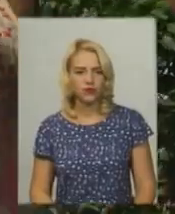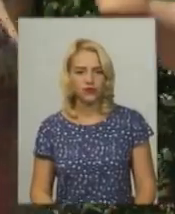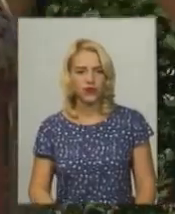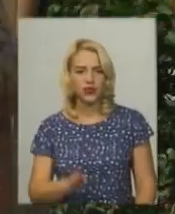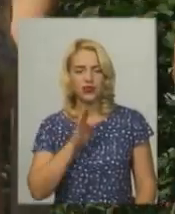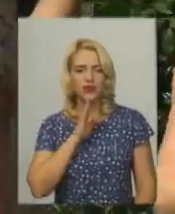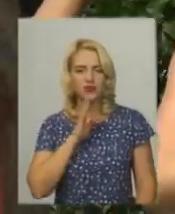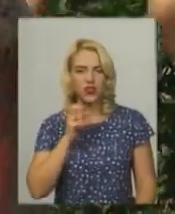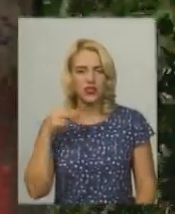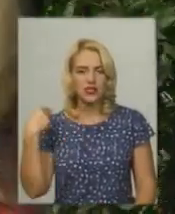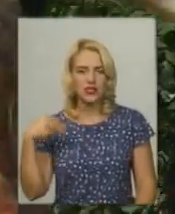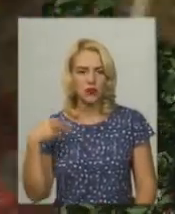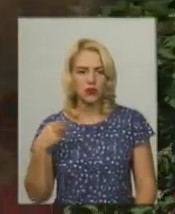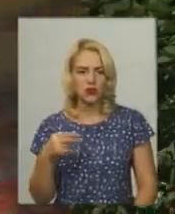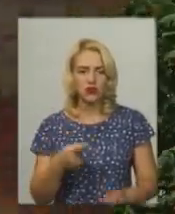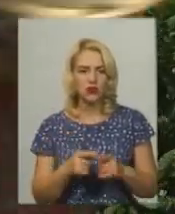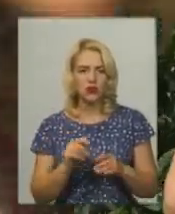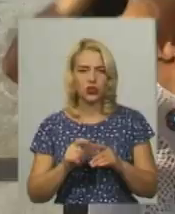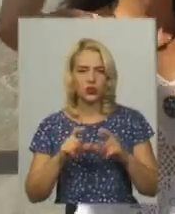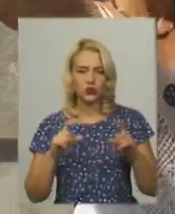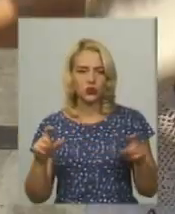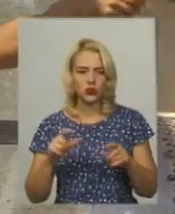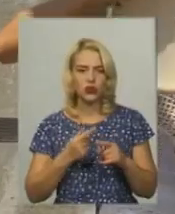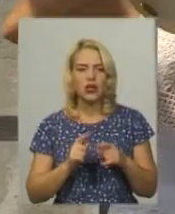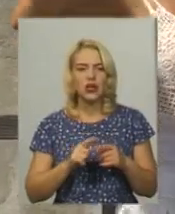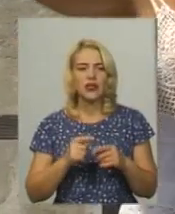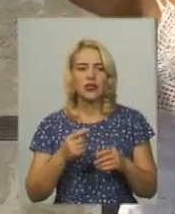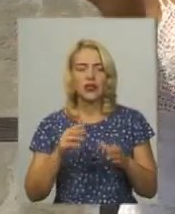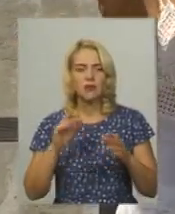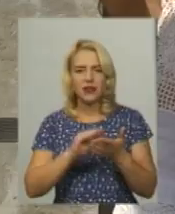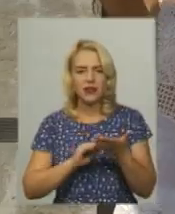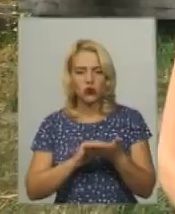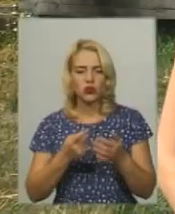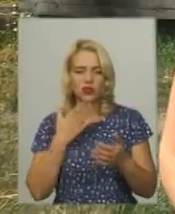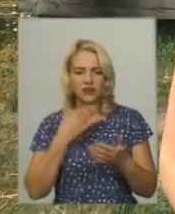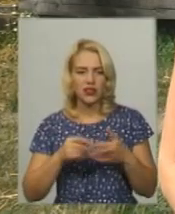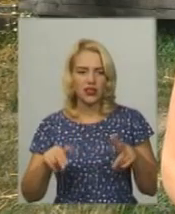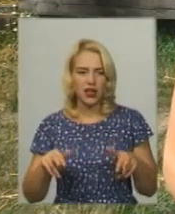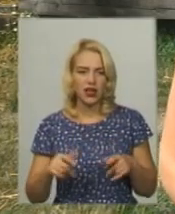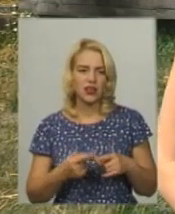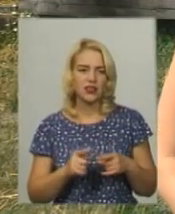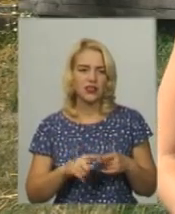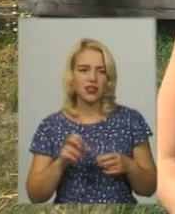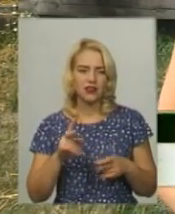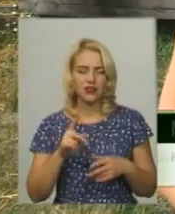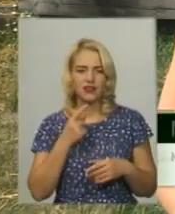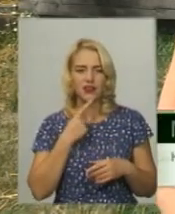Дівчата запорізької трайбл-студії репетирують свій етнічний танець. Вони виступатимуть на фесті. Майже